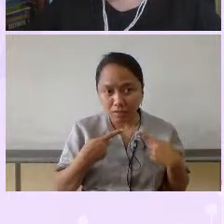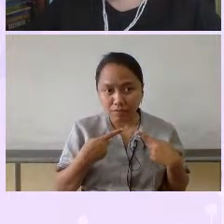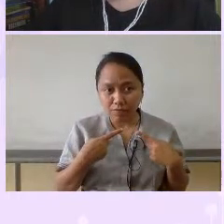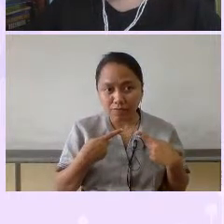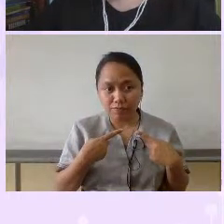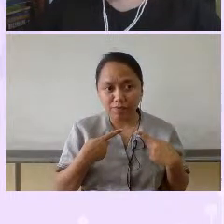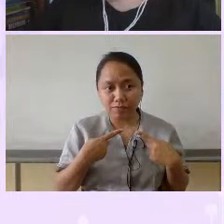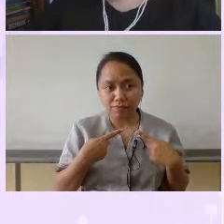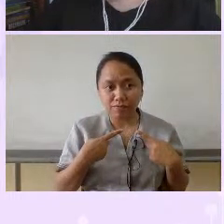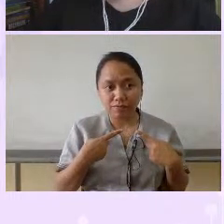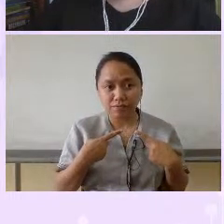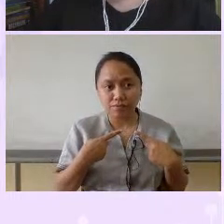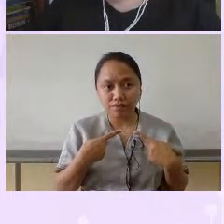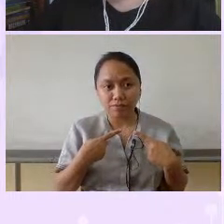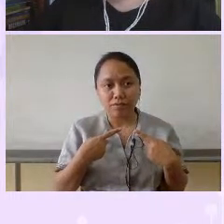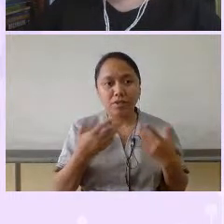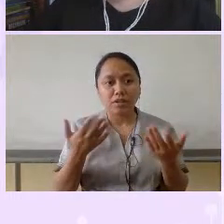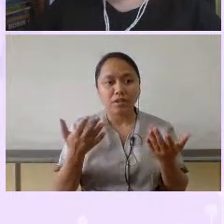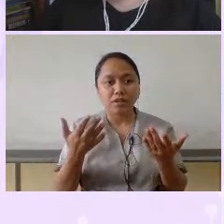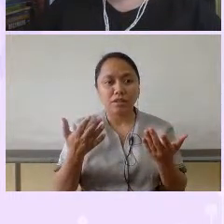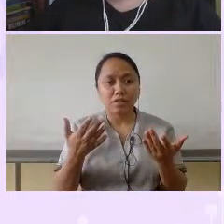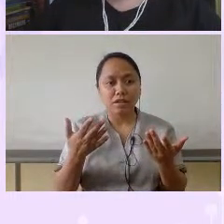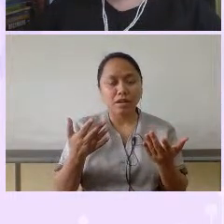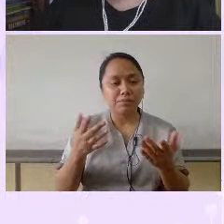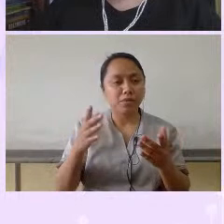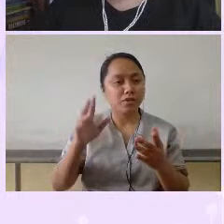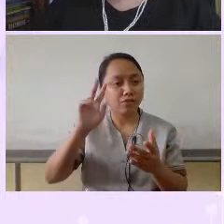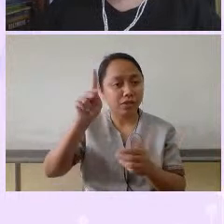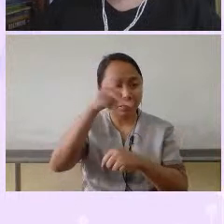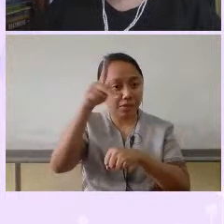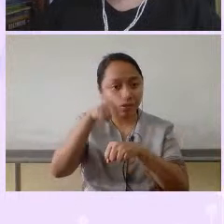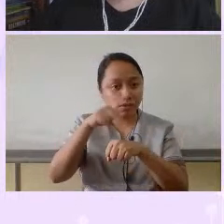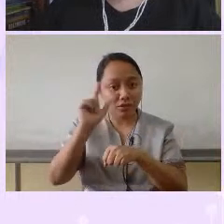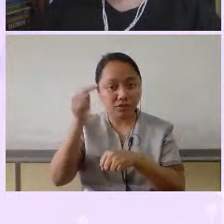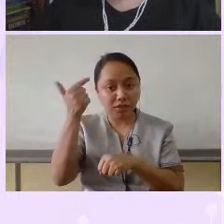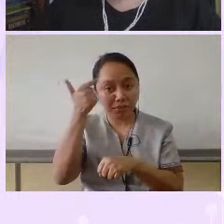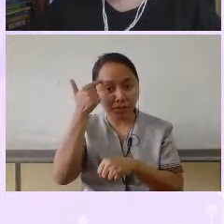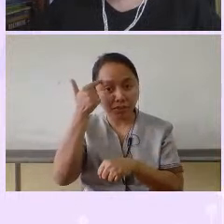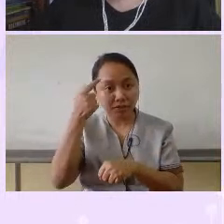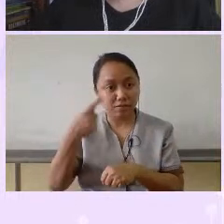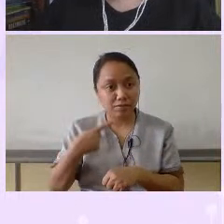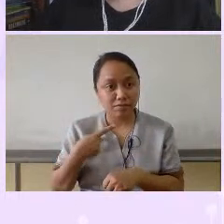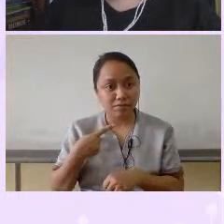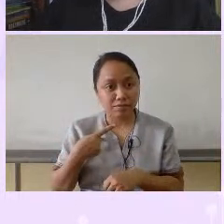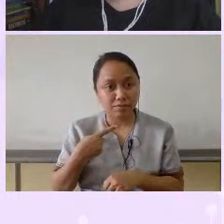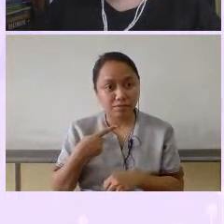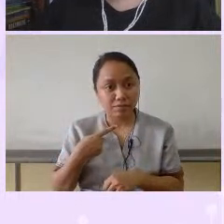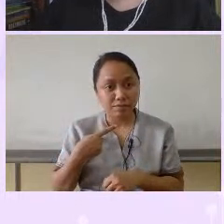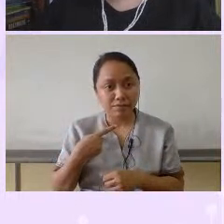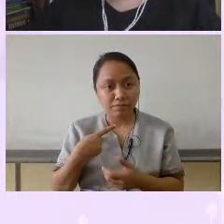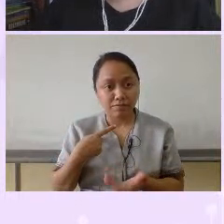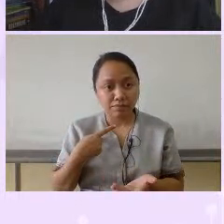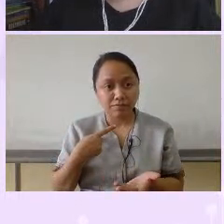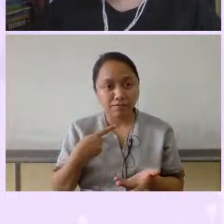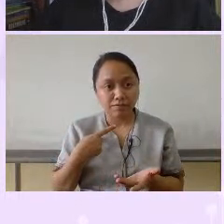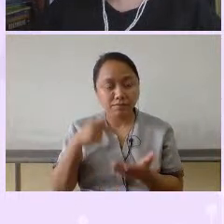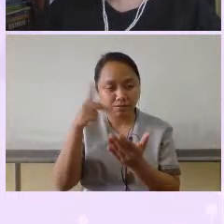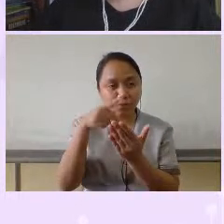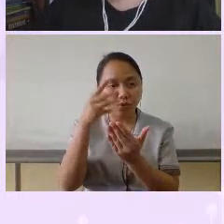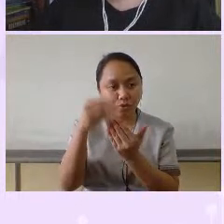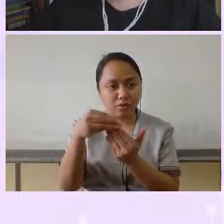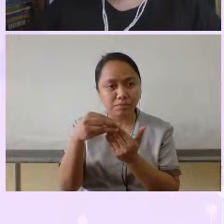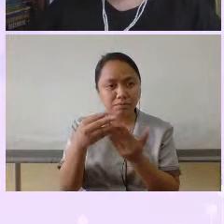pong counterpart ang ating Philippine government, ang Philippine Rural Development Program,